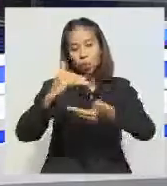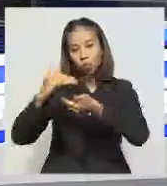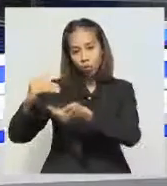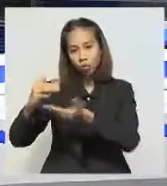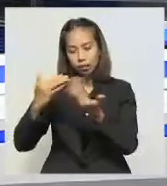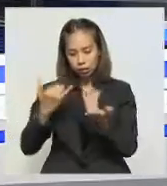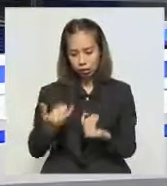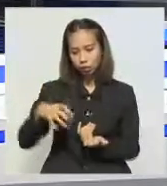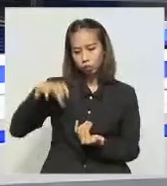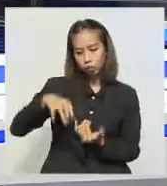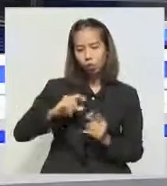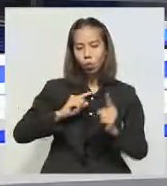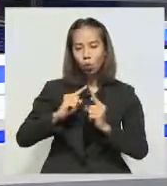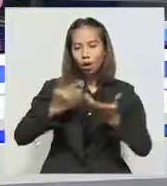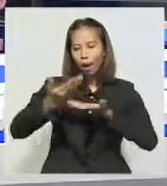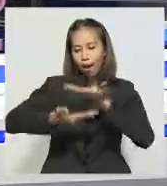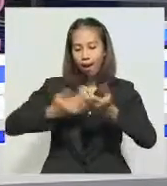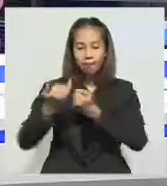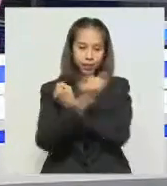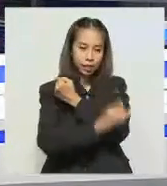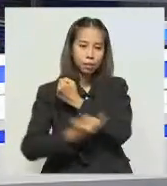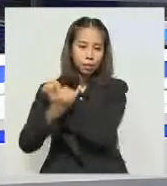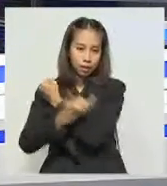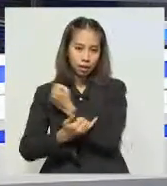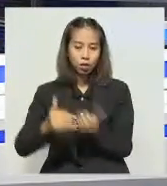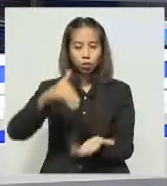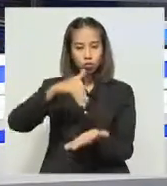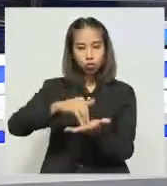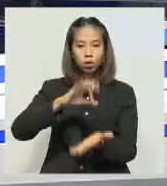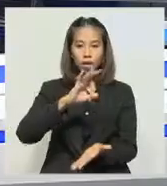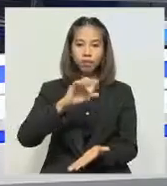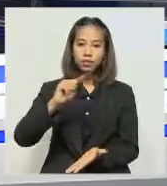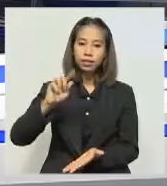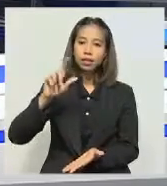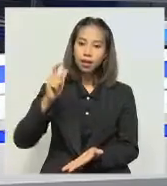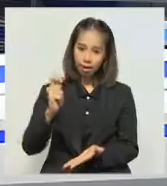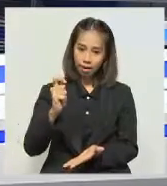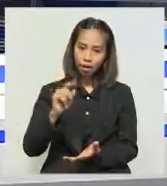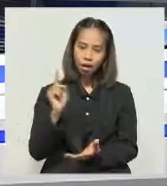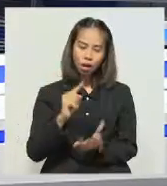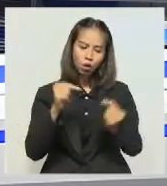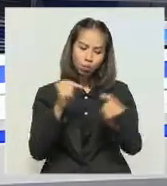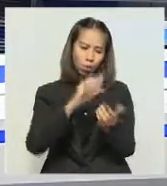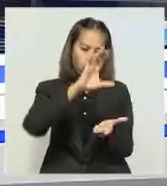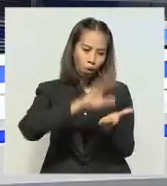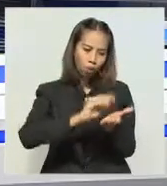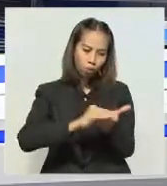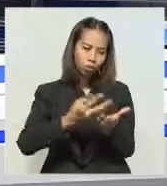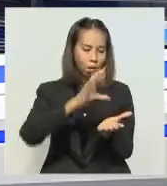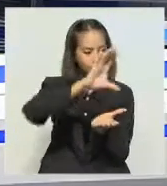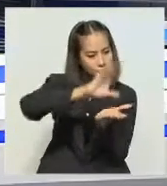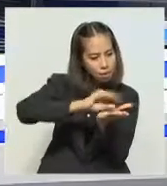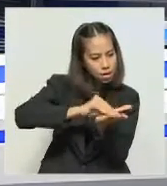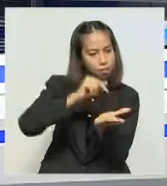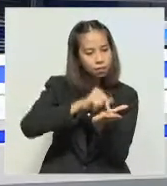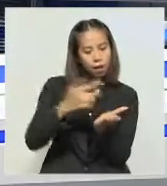กรมเจรจาการค้าระหว่างประเทศค่ะได้เปิดศูนย์ FTA ให้บริการสืบค้นข้อมูลการค้าการลงทุนรวมทั้งร